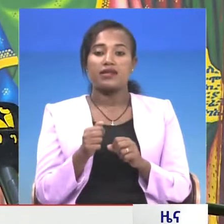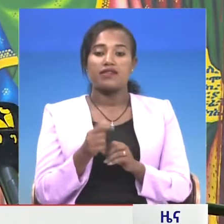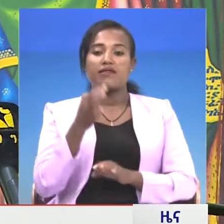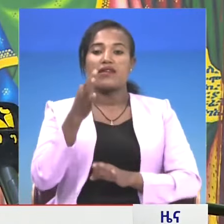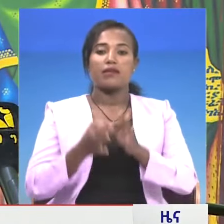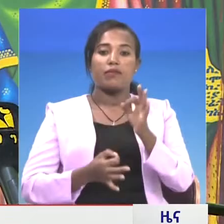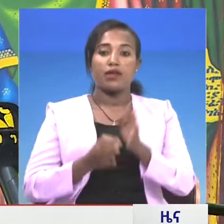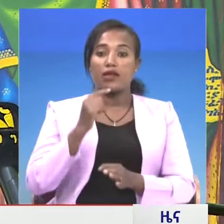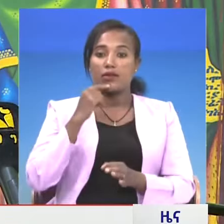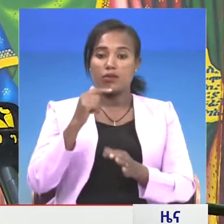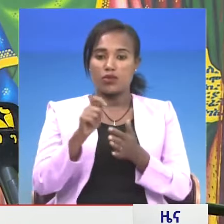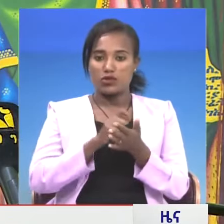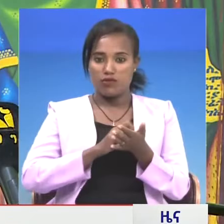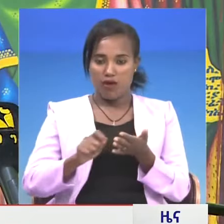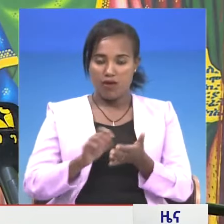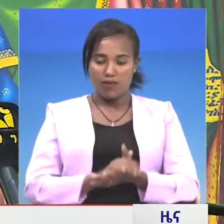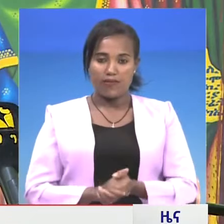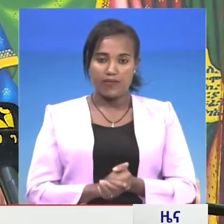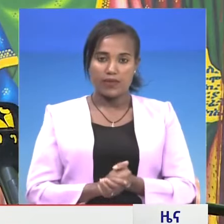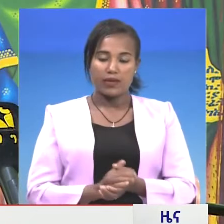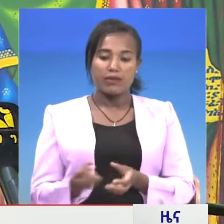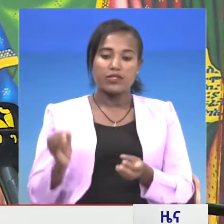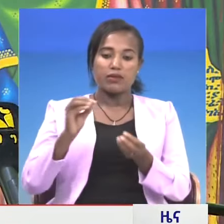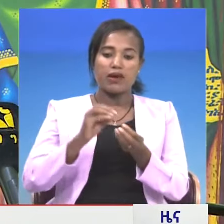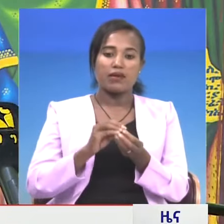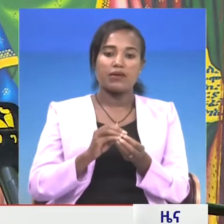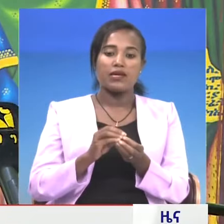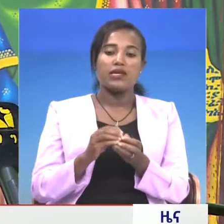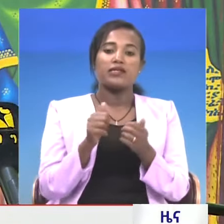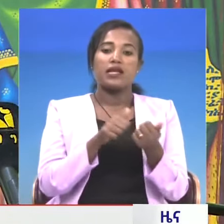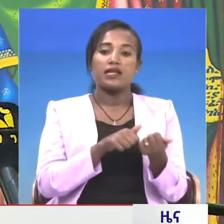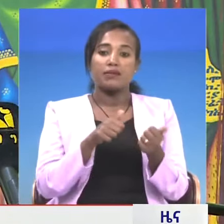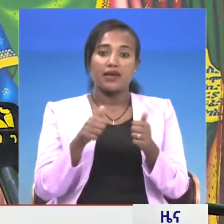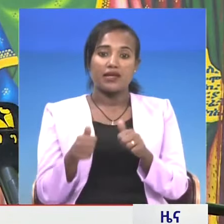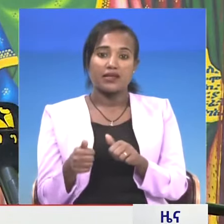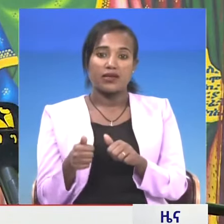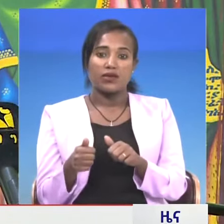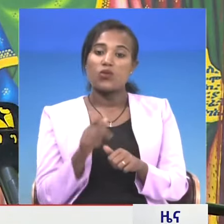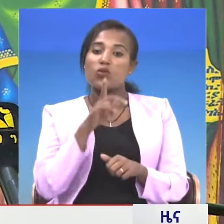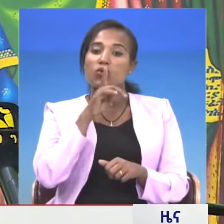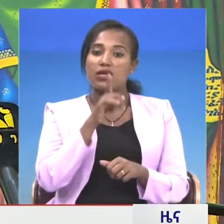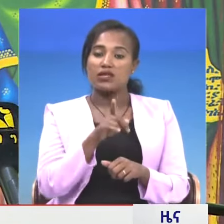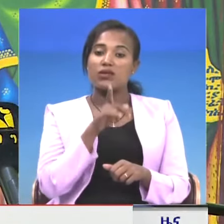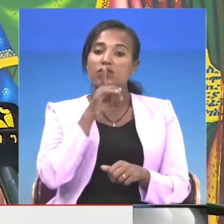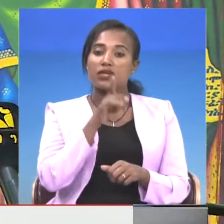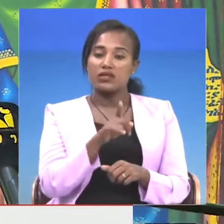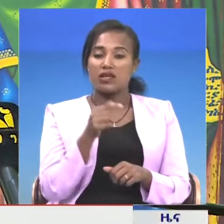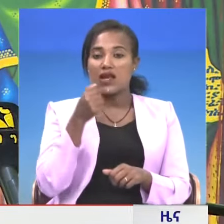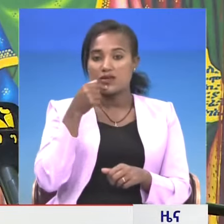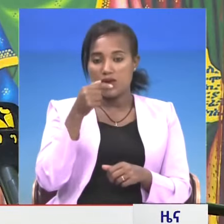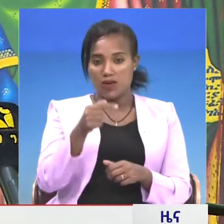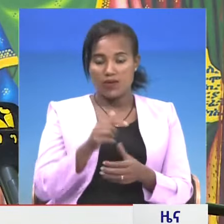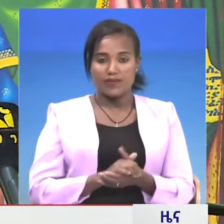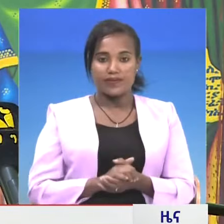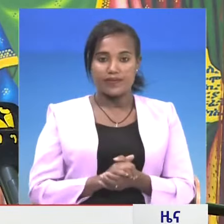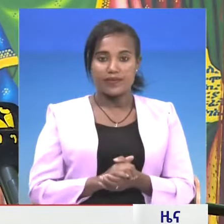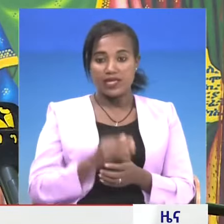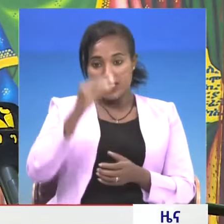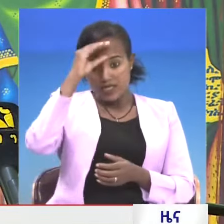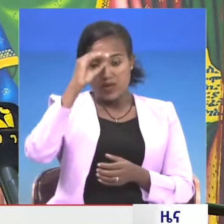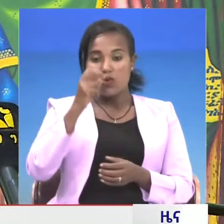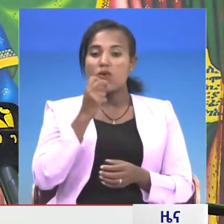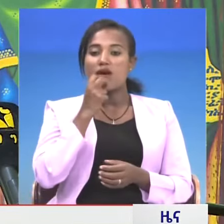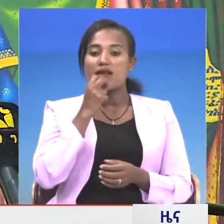ይፈረድበታል ተብሎ ተጽፏል። በተጨማሪም ስለ ጥምቀት እውነት እውነት እላችኋለሁ፣ ሰው